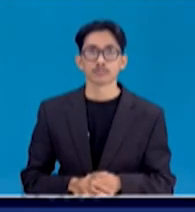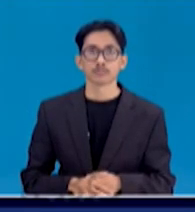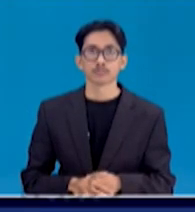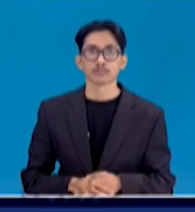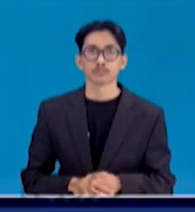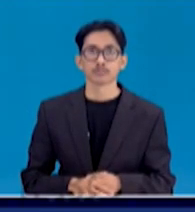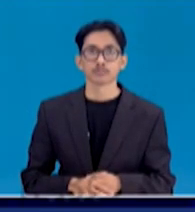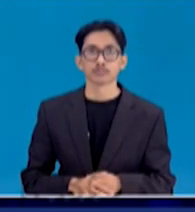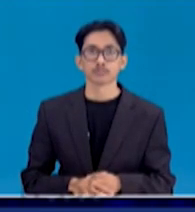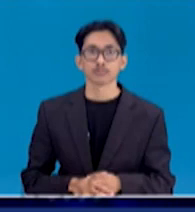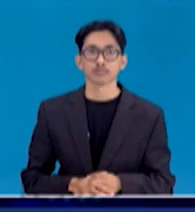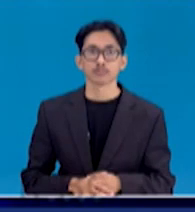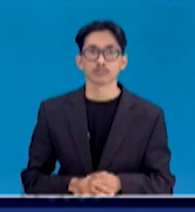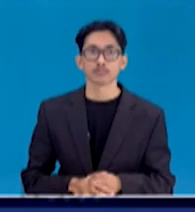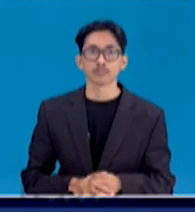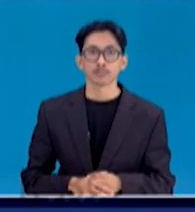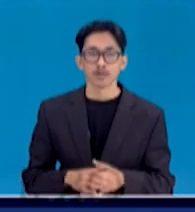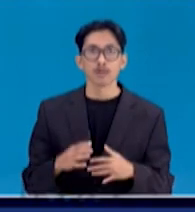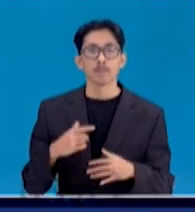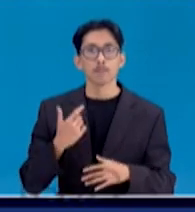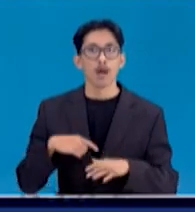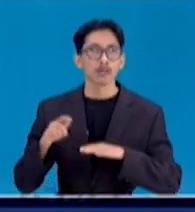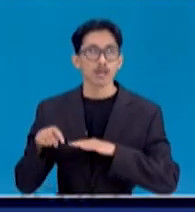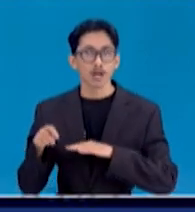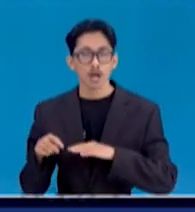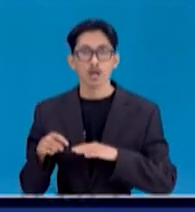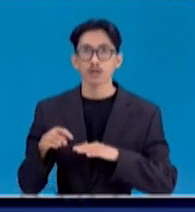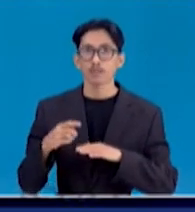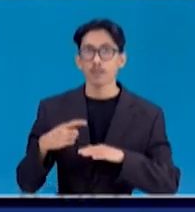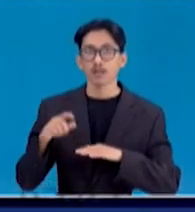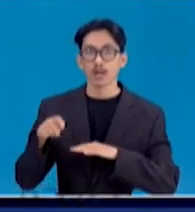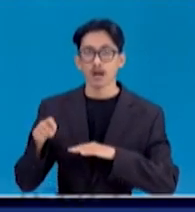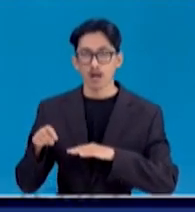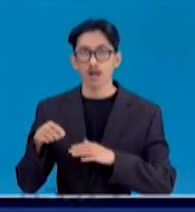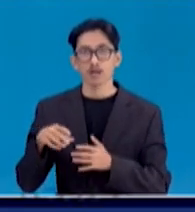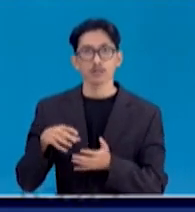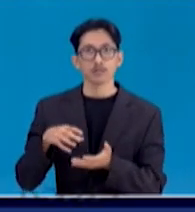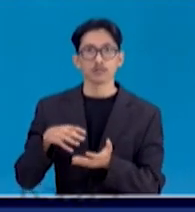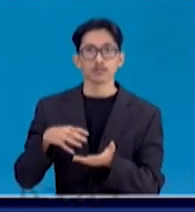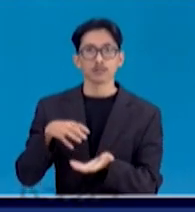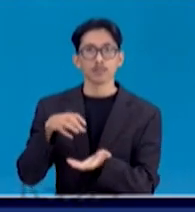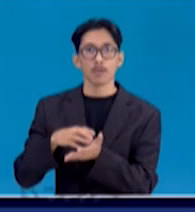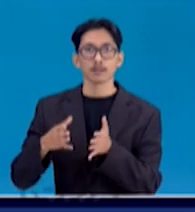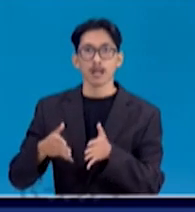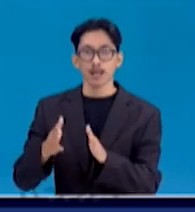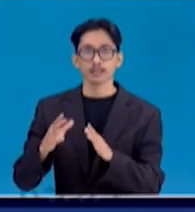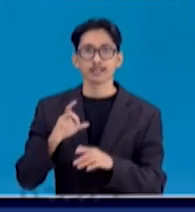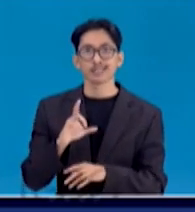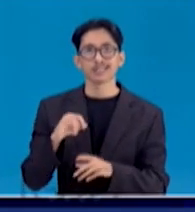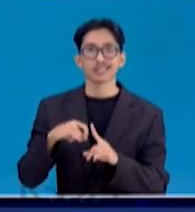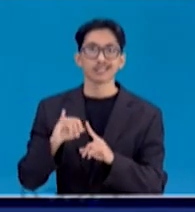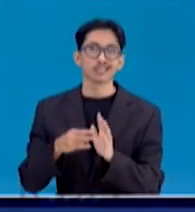advokat atau pengacara dan konsultan hukum berkantor di Gedung Gria Upakara Jalan Cikini 4 nomor